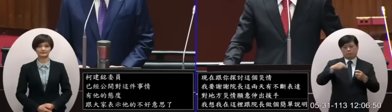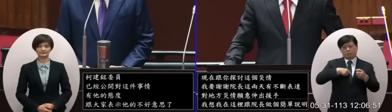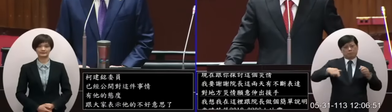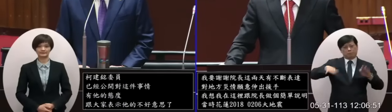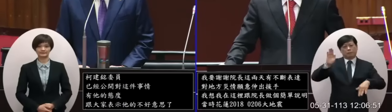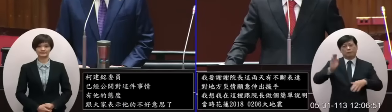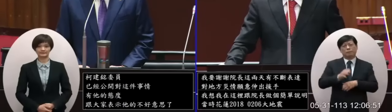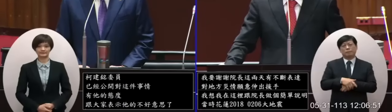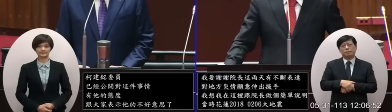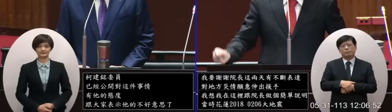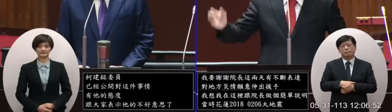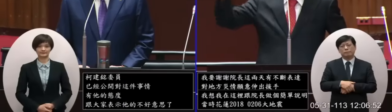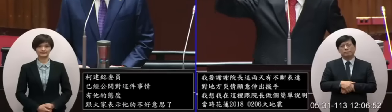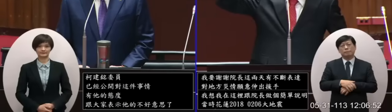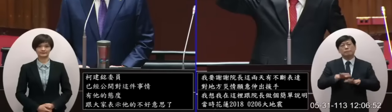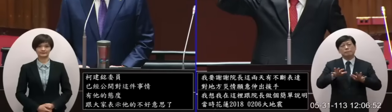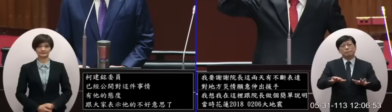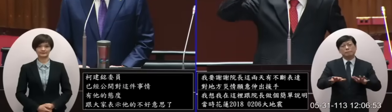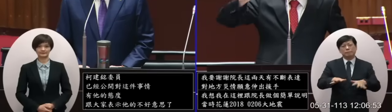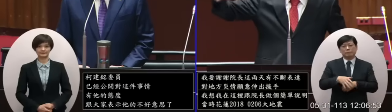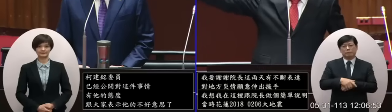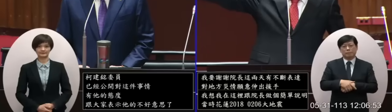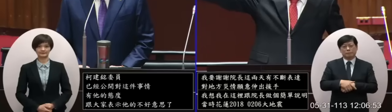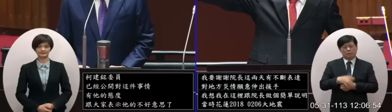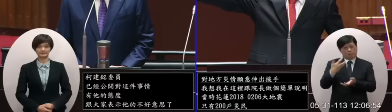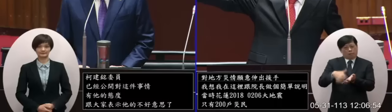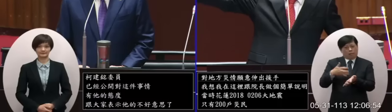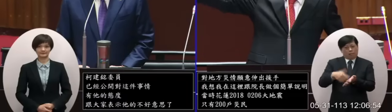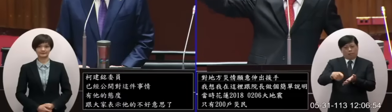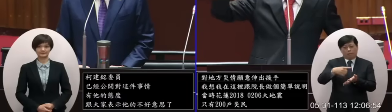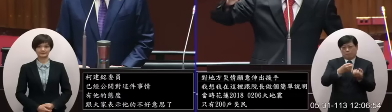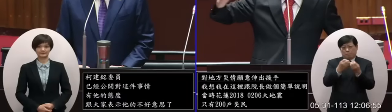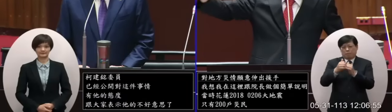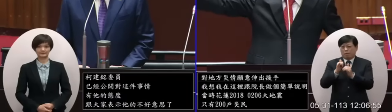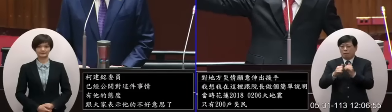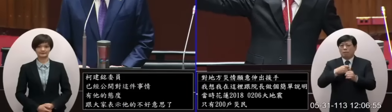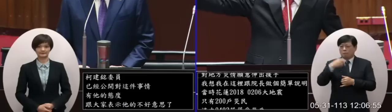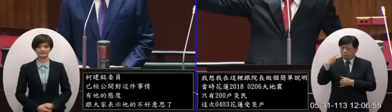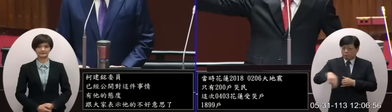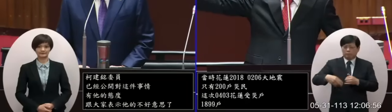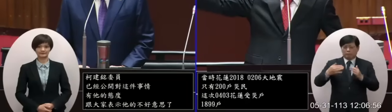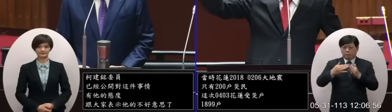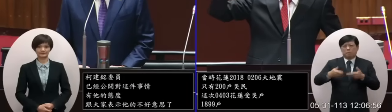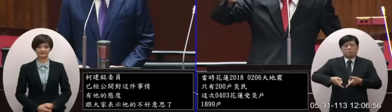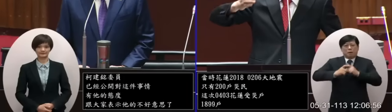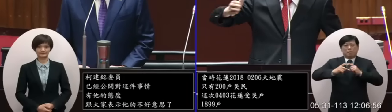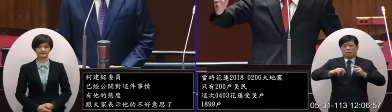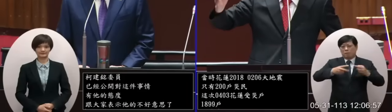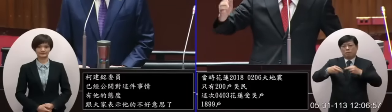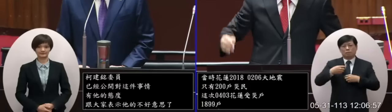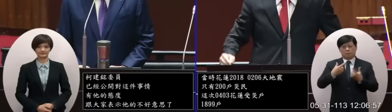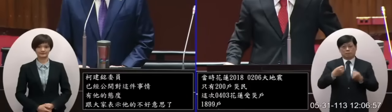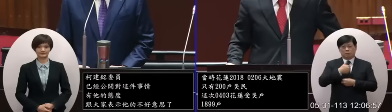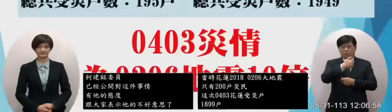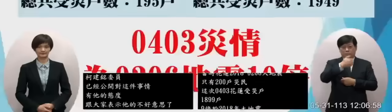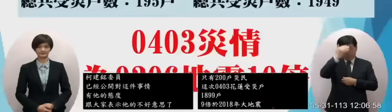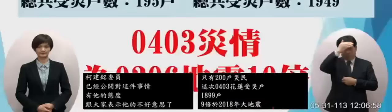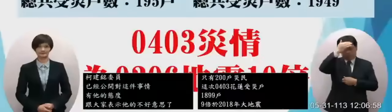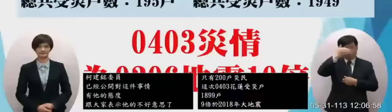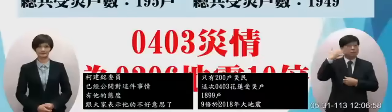大地震。好，现在这么多的灾民要来重建，好，我也要谢谢郑文